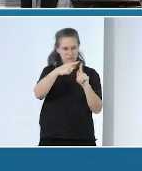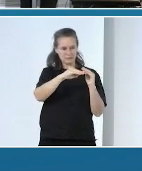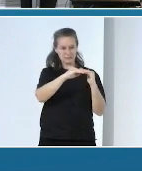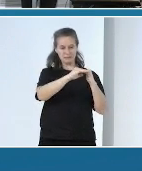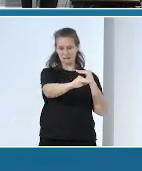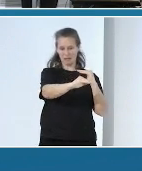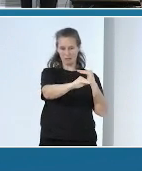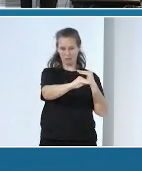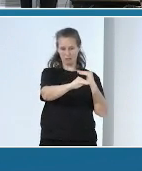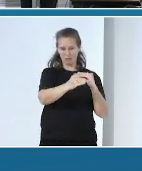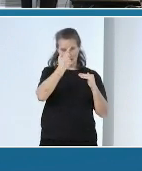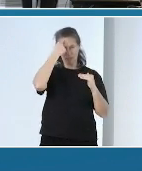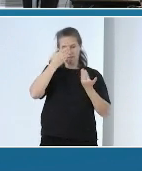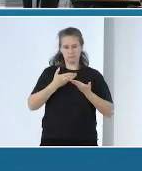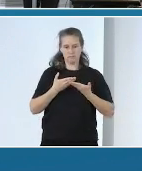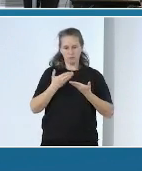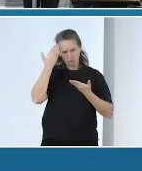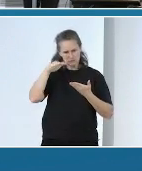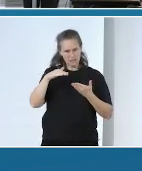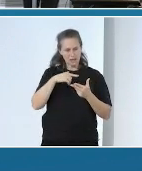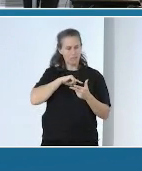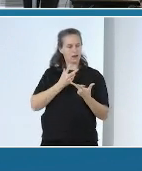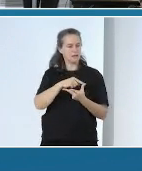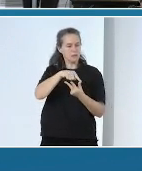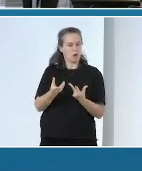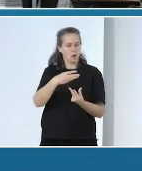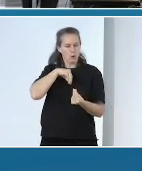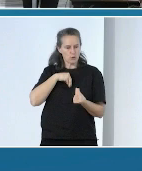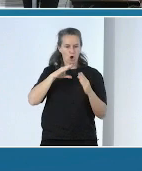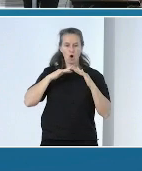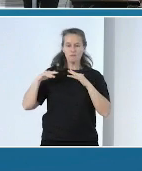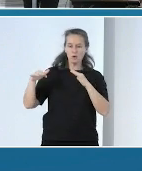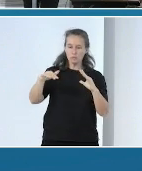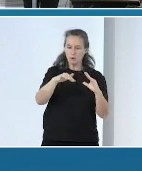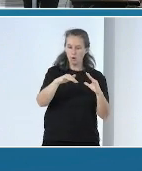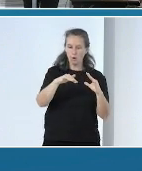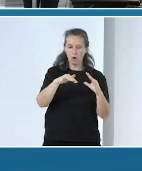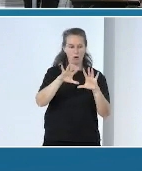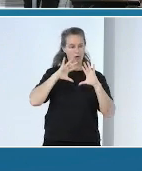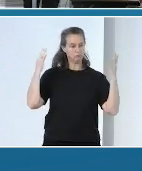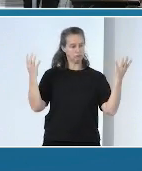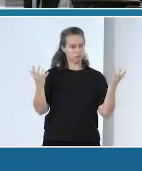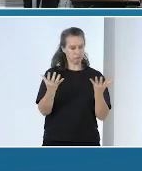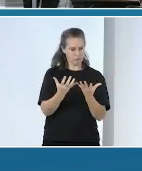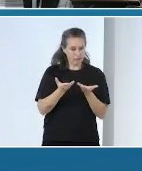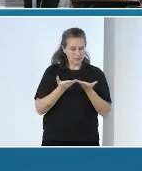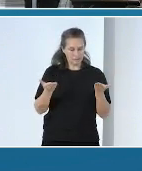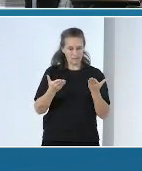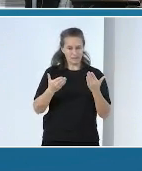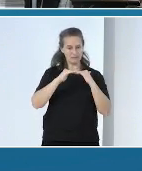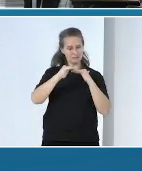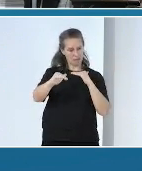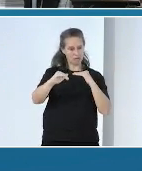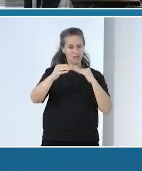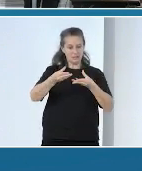stable, comme c'est simplifié, comme on a vu tout à l'heure. L'environnement, cet environnement est simplifié et stabilisé, ça